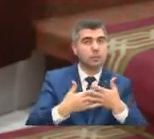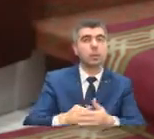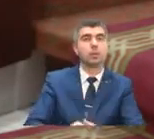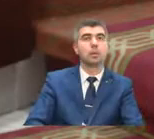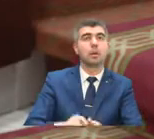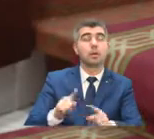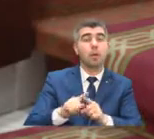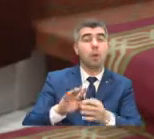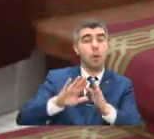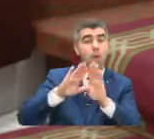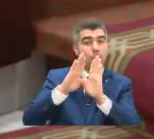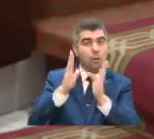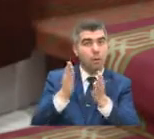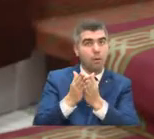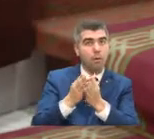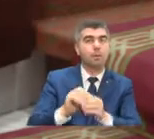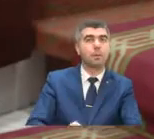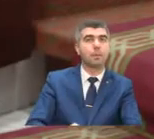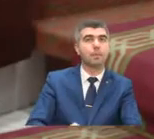218487، اذا